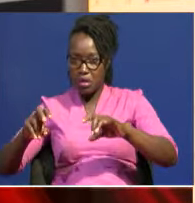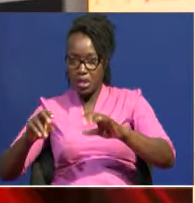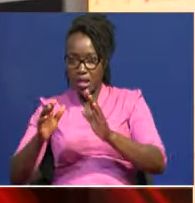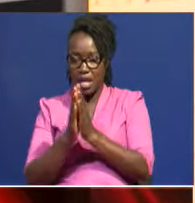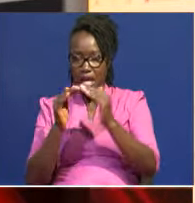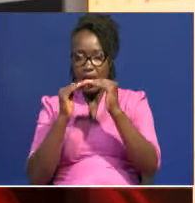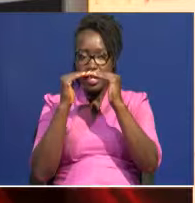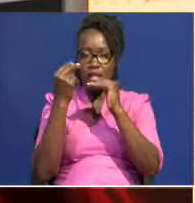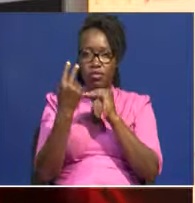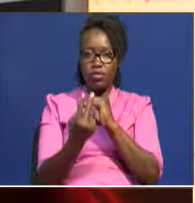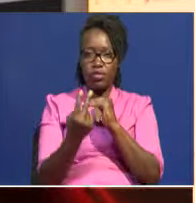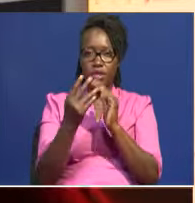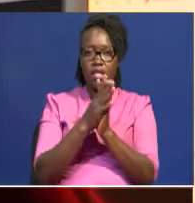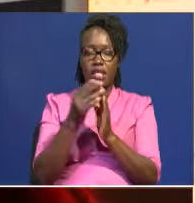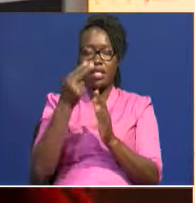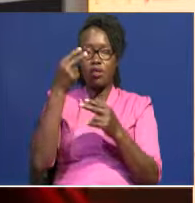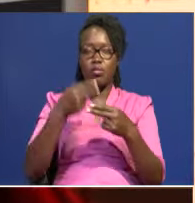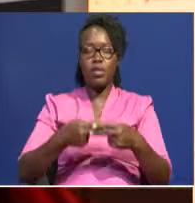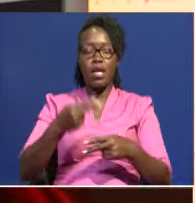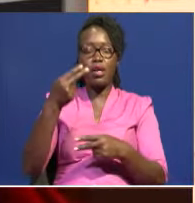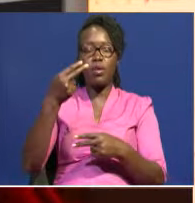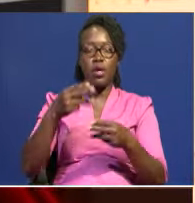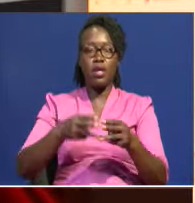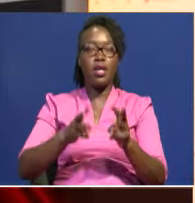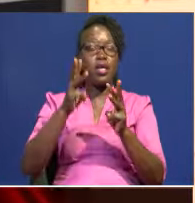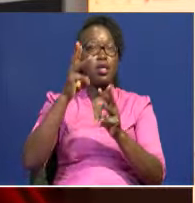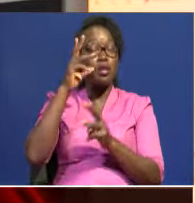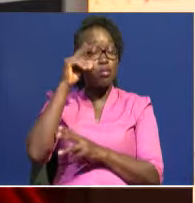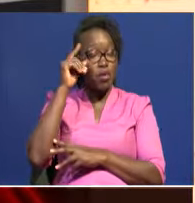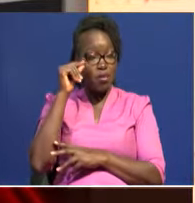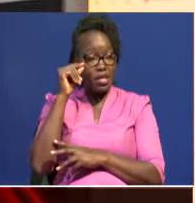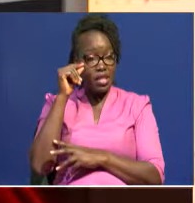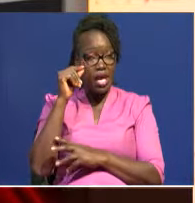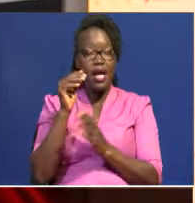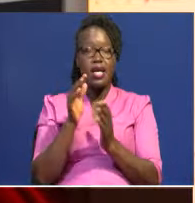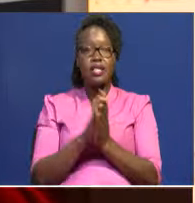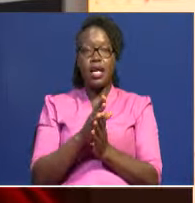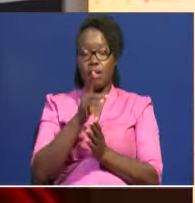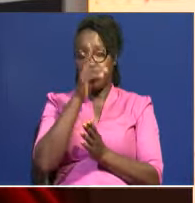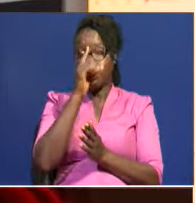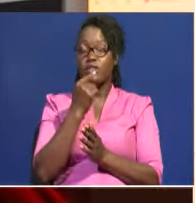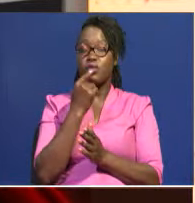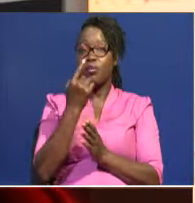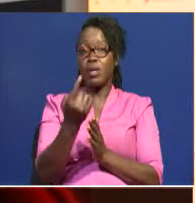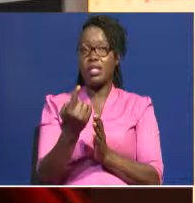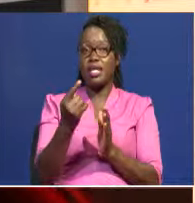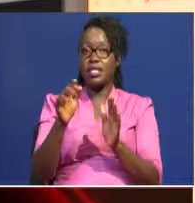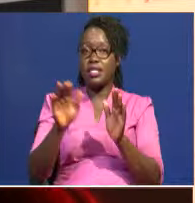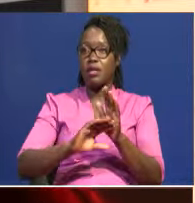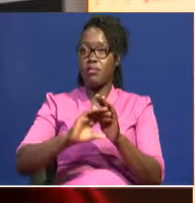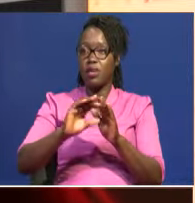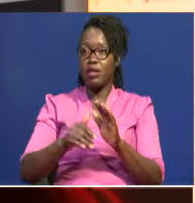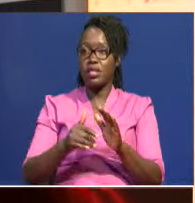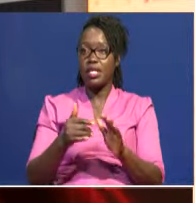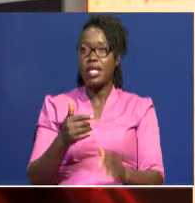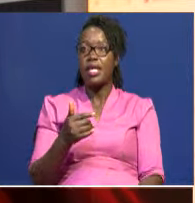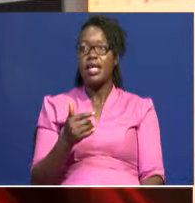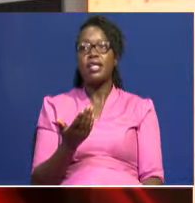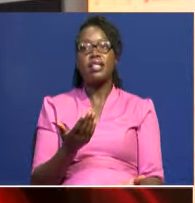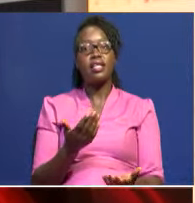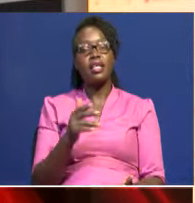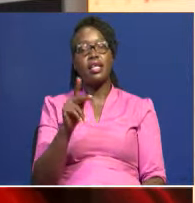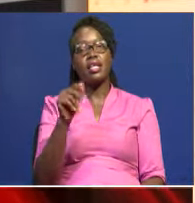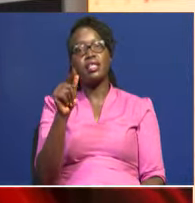pili kwenye barabara kuu ya Nairobi kuelekea Mombasa. Kwa mujibu wa kamanda wa polisi kaunti ndogo ya Thiriva Mashariki Anderson Bae,